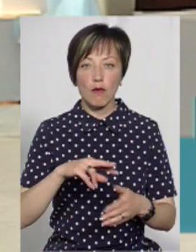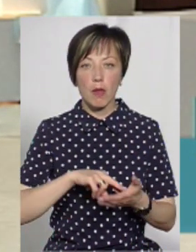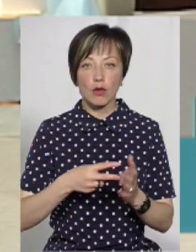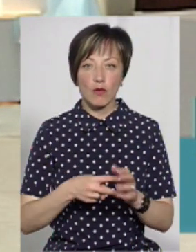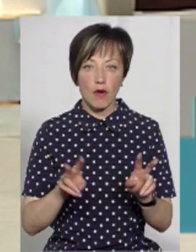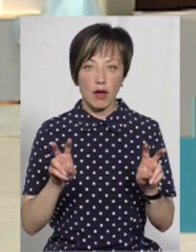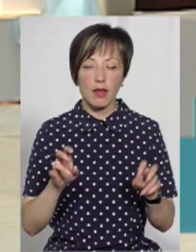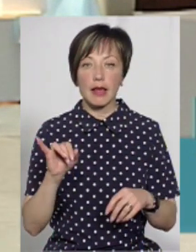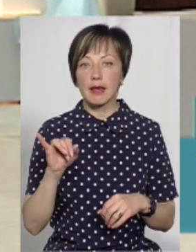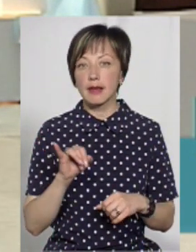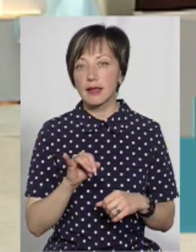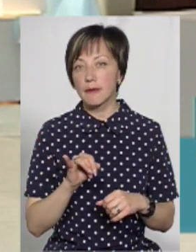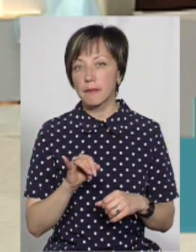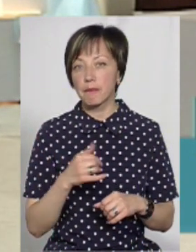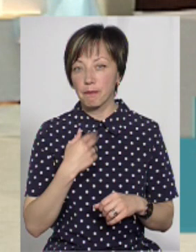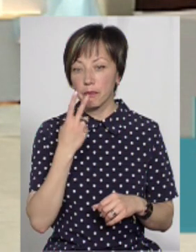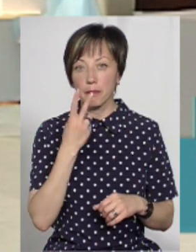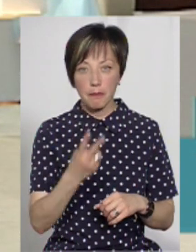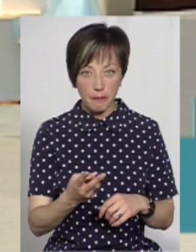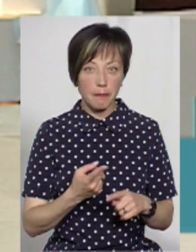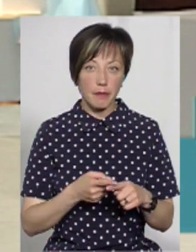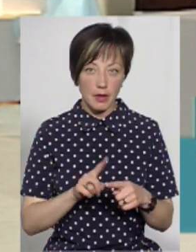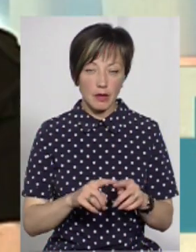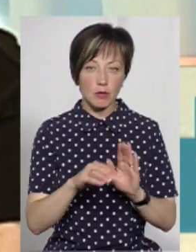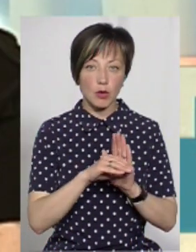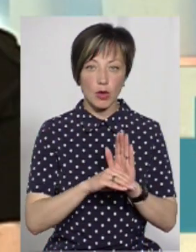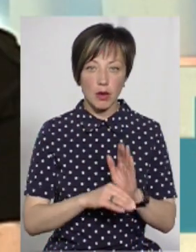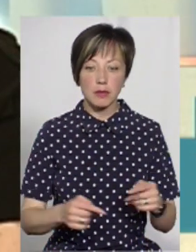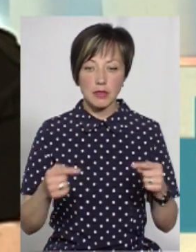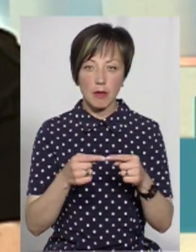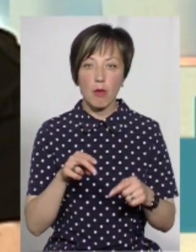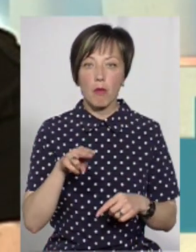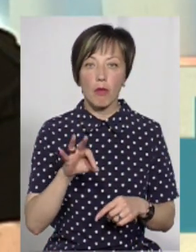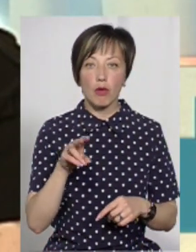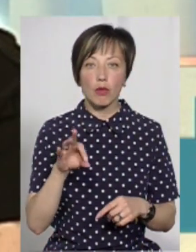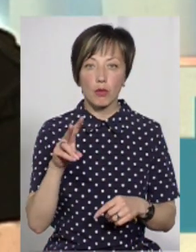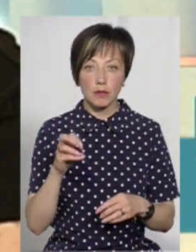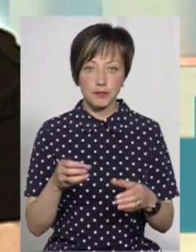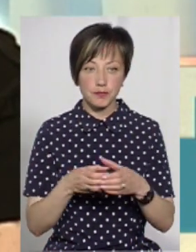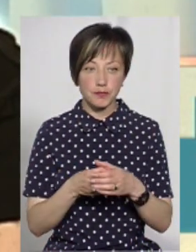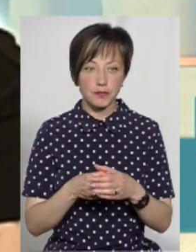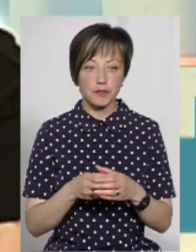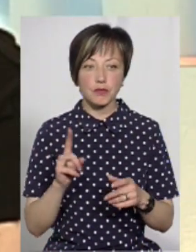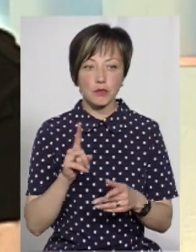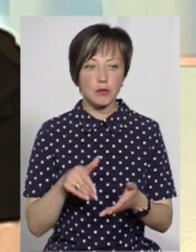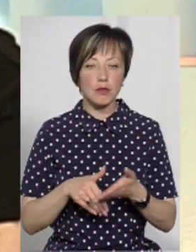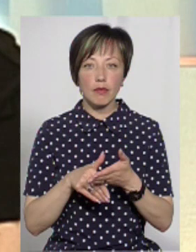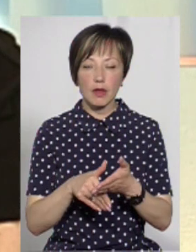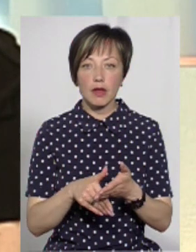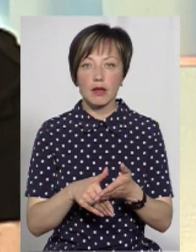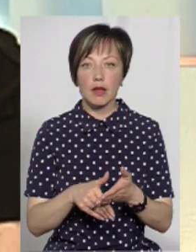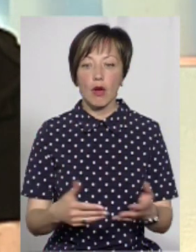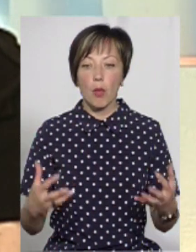планування. І я побачила в цій програмі саме Полонську громаду, тому що, щоб допомогти